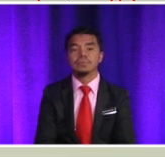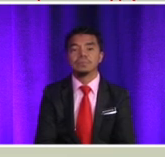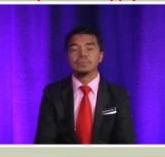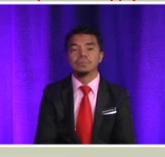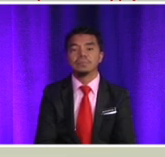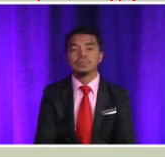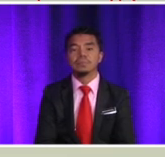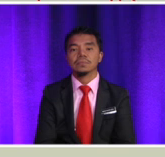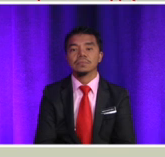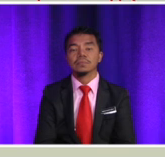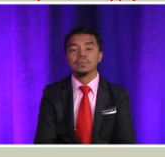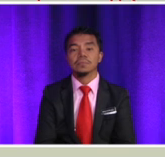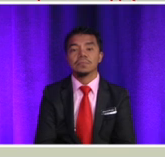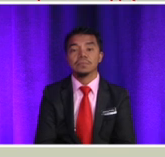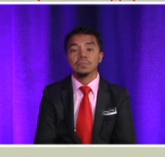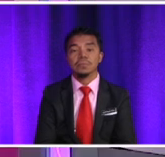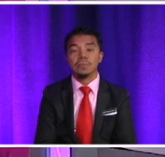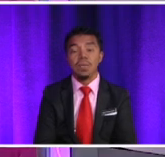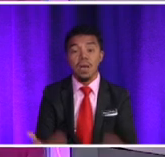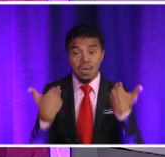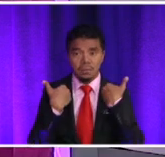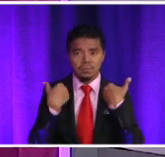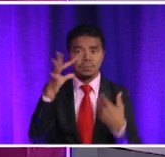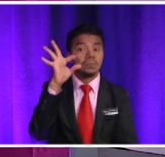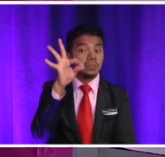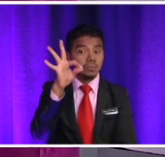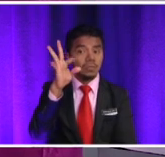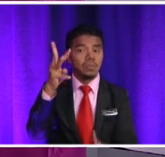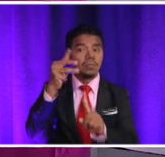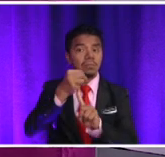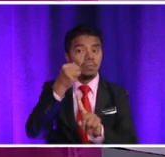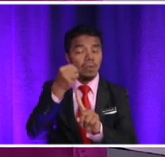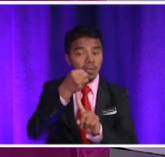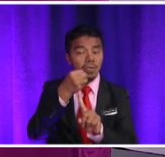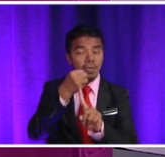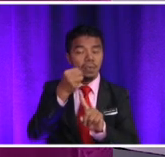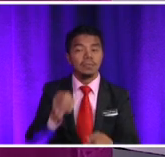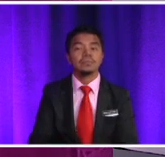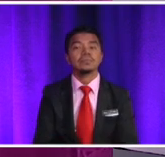yang tadi murid kita cari dan setiap elemen itu perlu ada dua keterangan